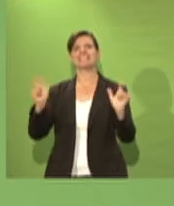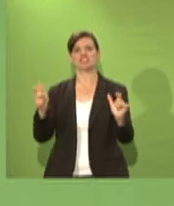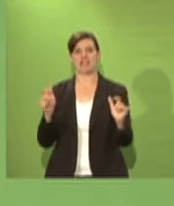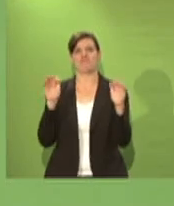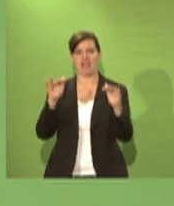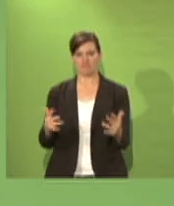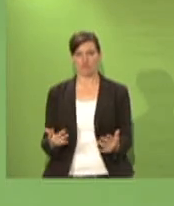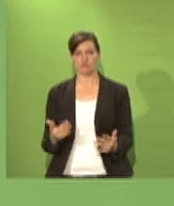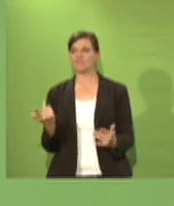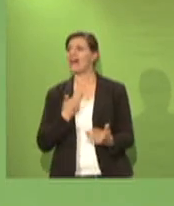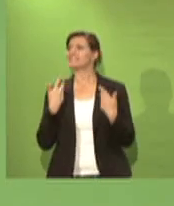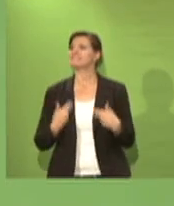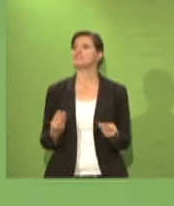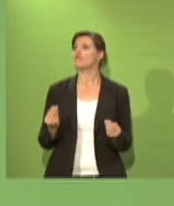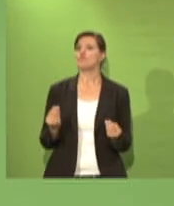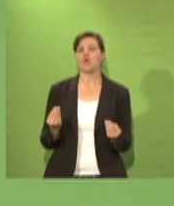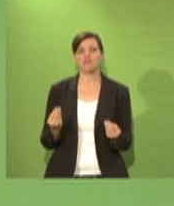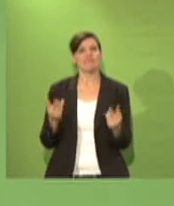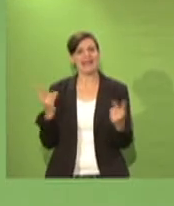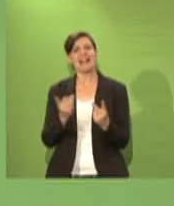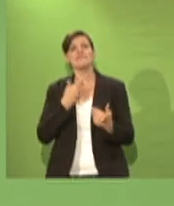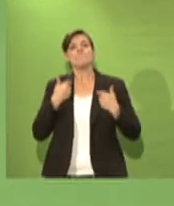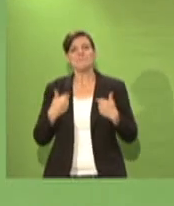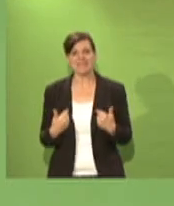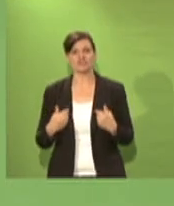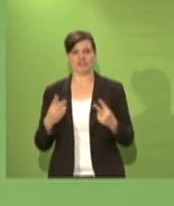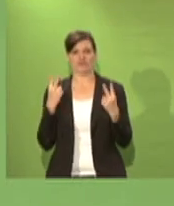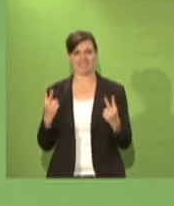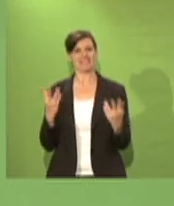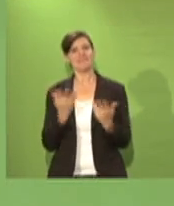ist, wie wir uns fühlen. Hauptsache, wir sind Menschen und wir sind glücklich mit dem, was wir tun.